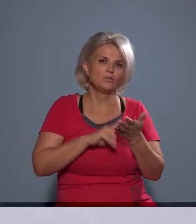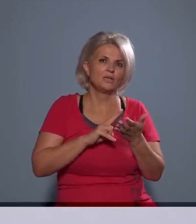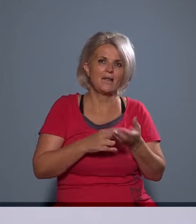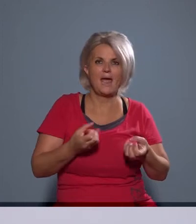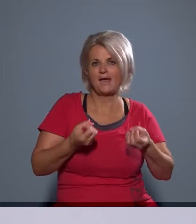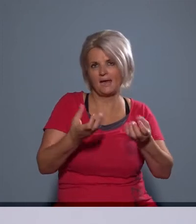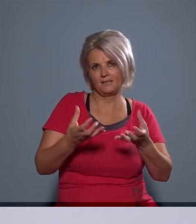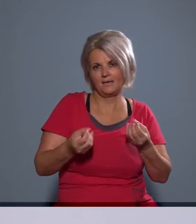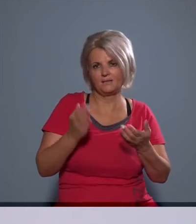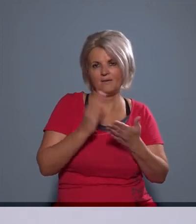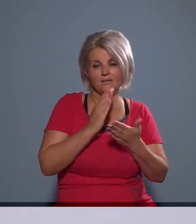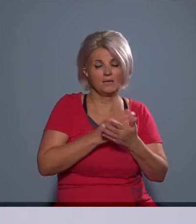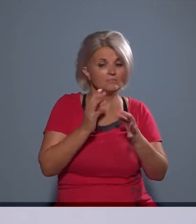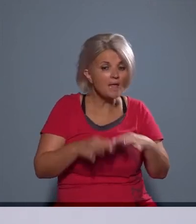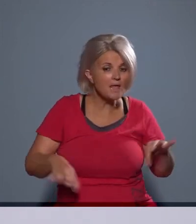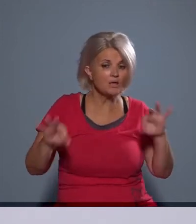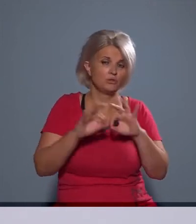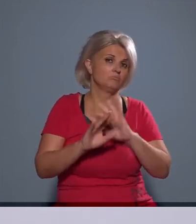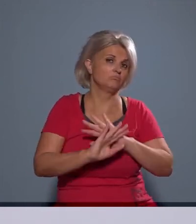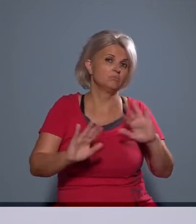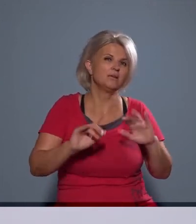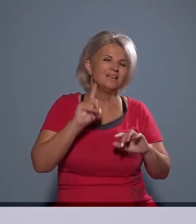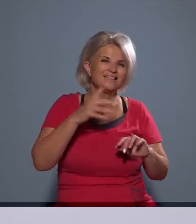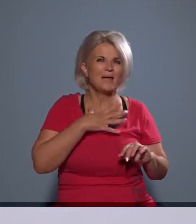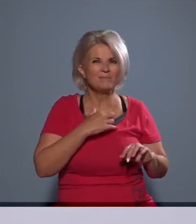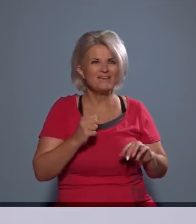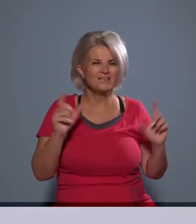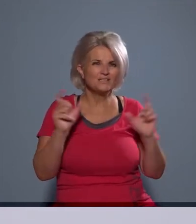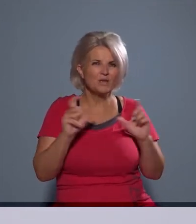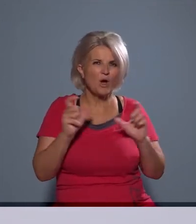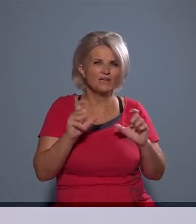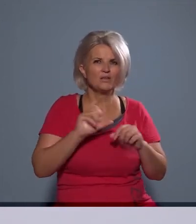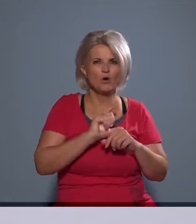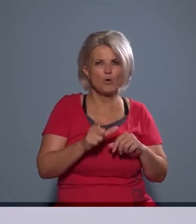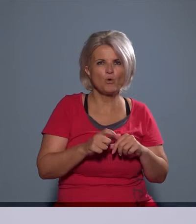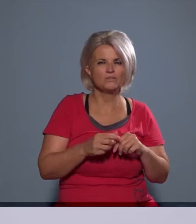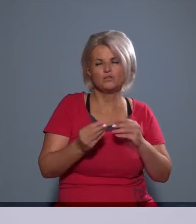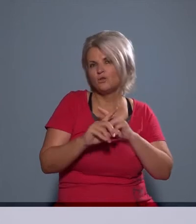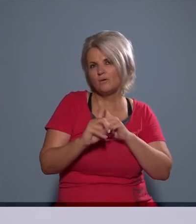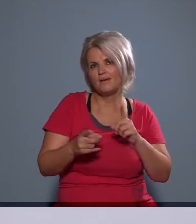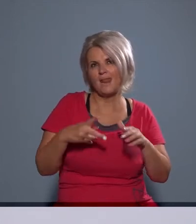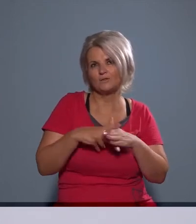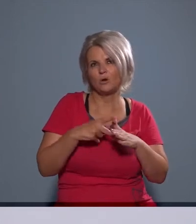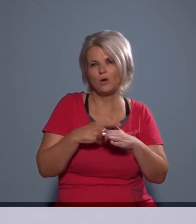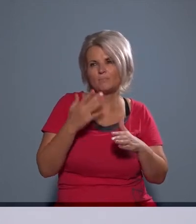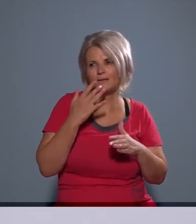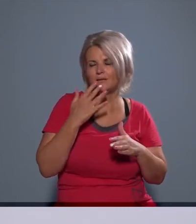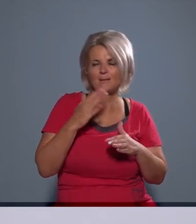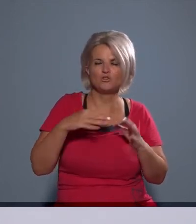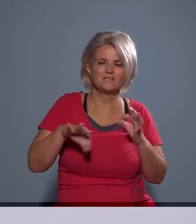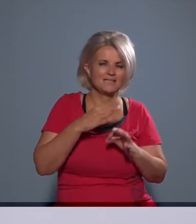engedélyezett a feltételeket, teljesíti, de mégis valamiféle zajjal jár, itt is nagyon sokféle dologra gondolhatunk, ugye nem csak a